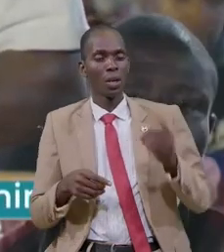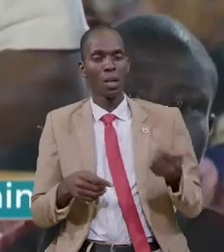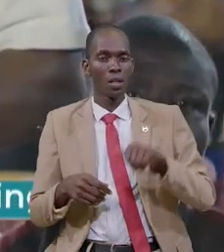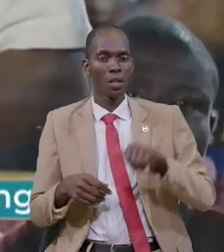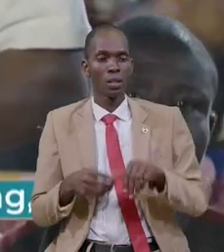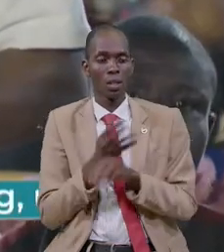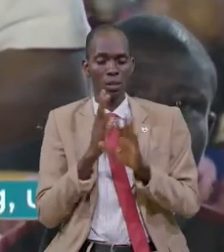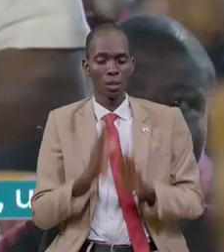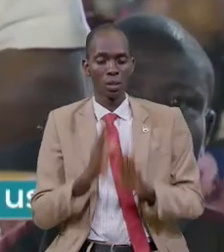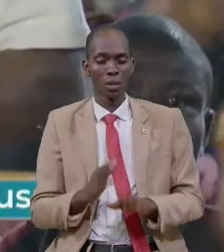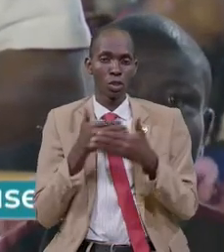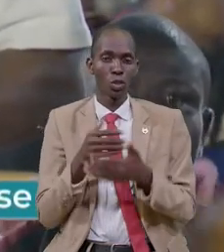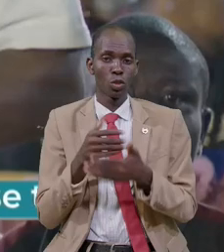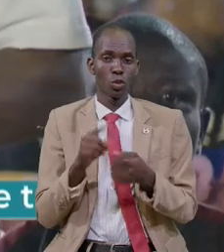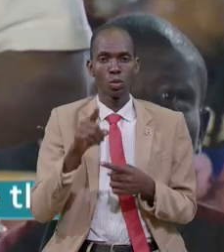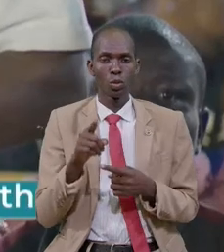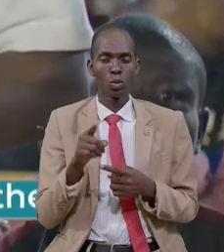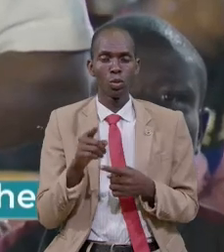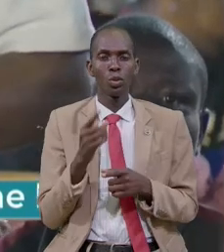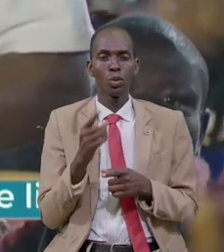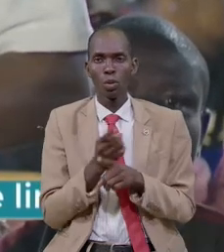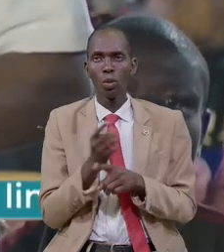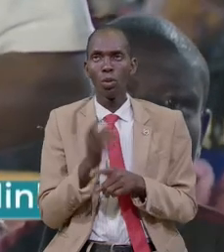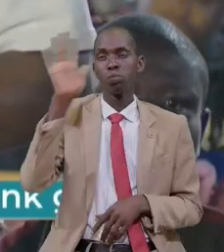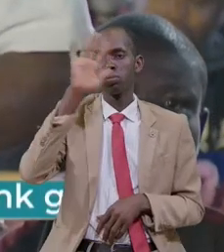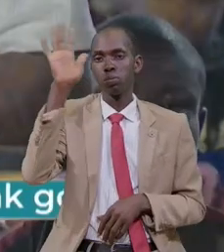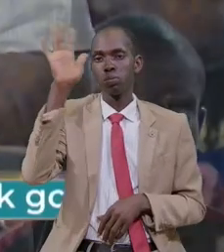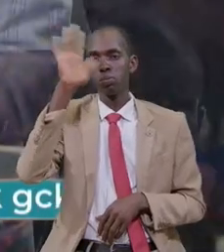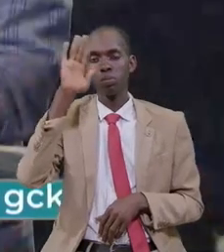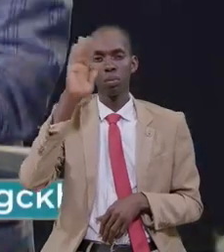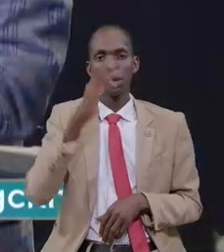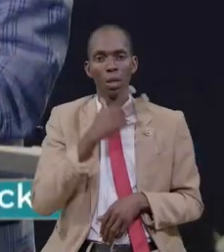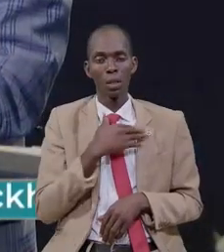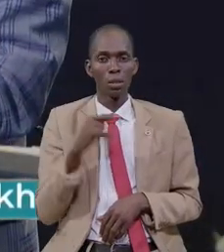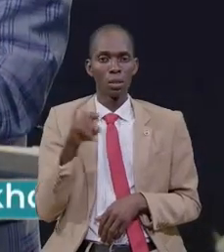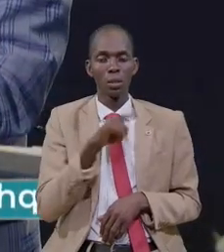et donnez-leur la fiche de décision ce soir.